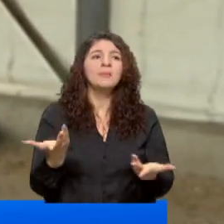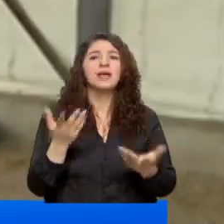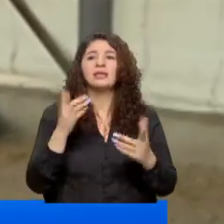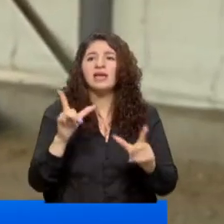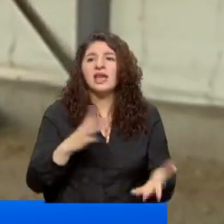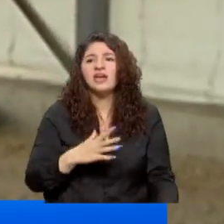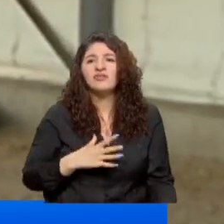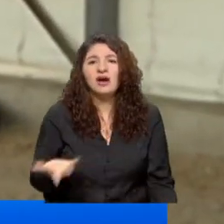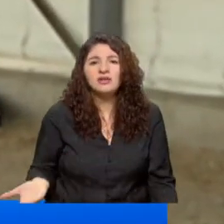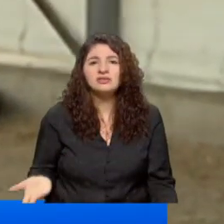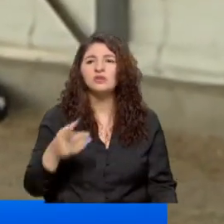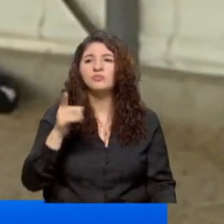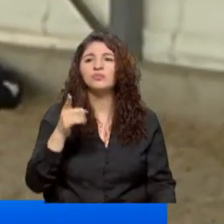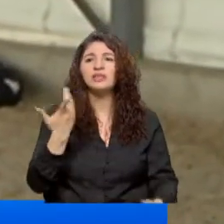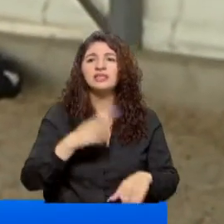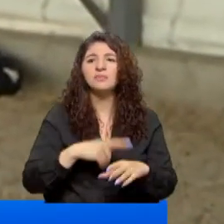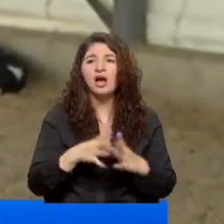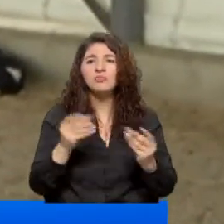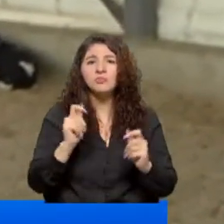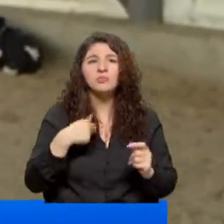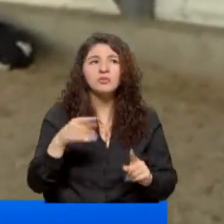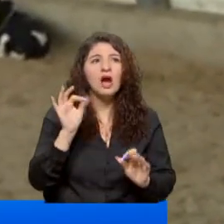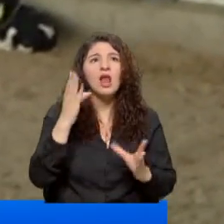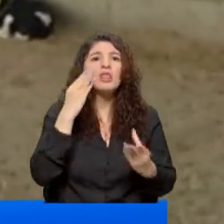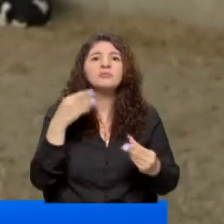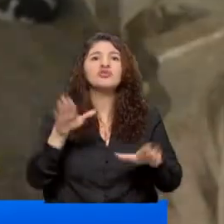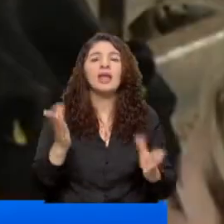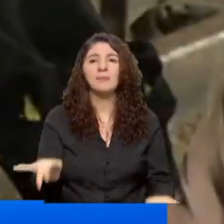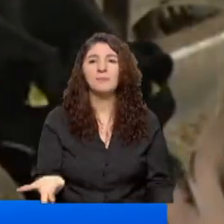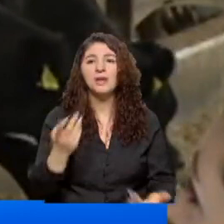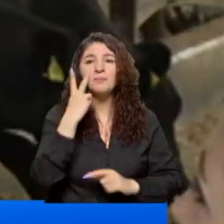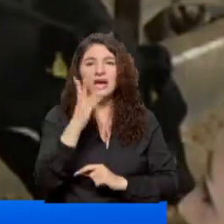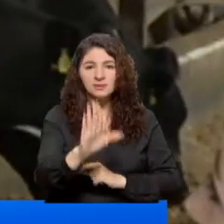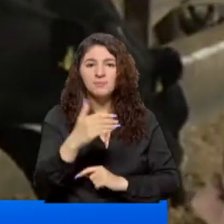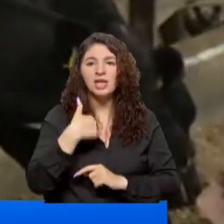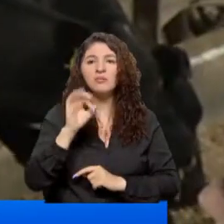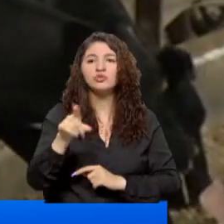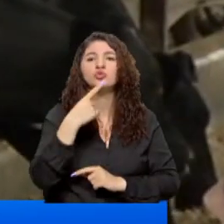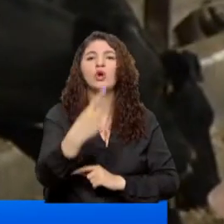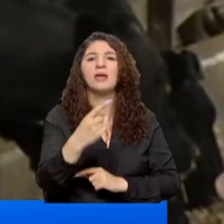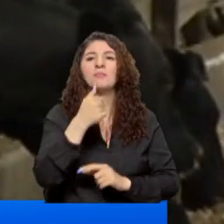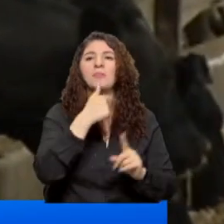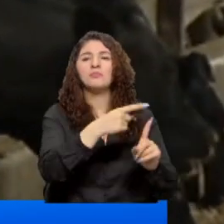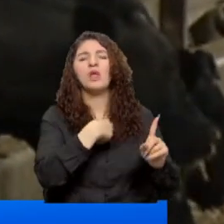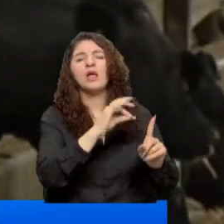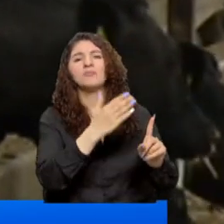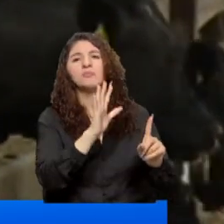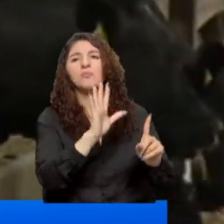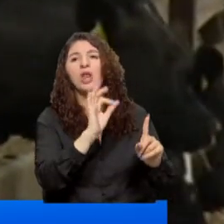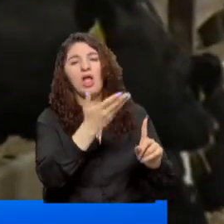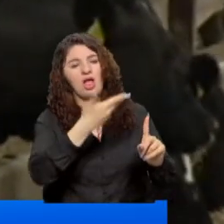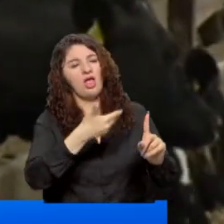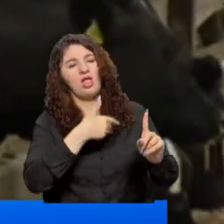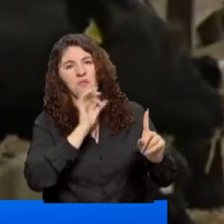ama ne gerek var Yani bunlar ne zaman kaybediyoruz Ben bunu hala anlamış değilim yani Bakın ben hep bunu söylerim Babam da bana bunu hep böyle